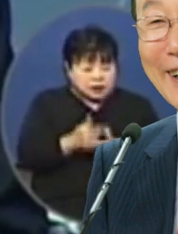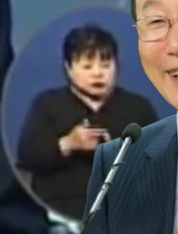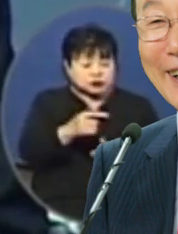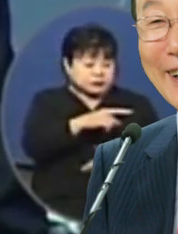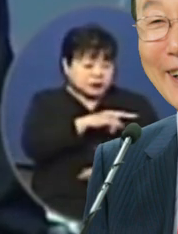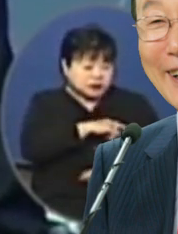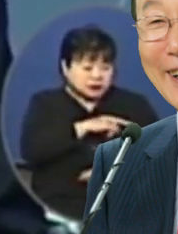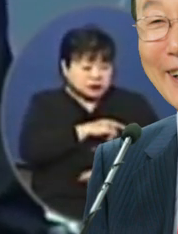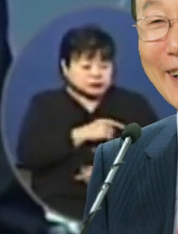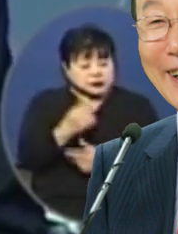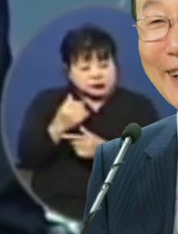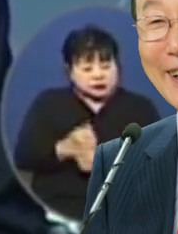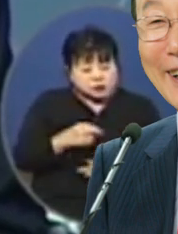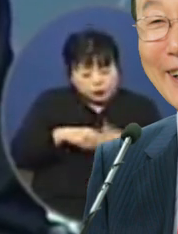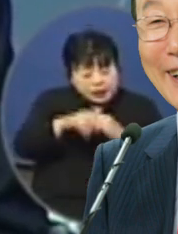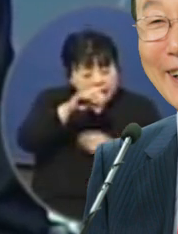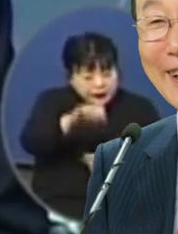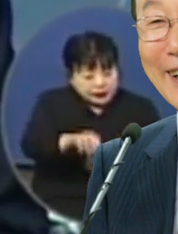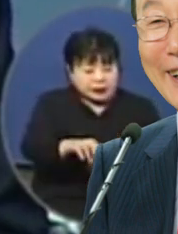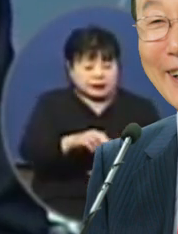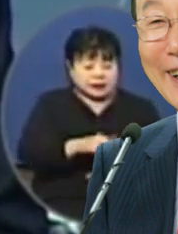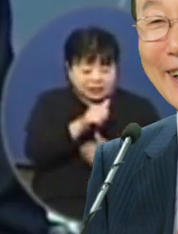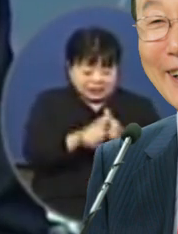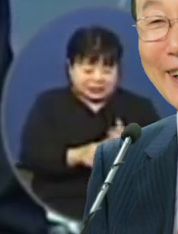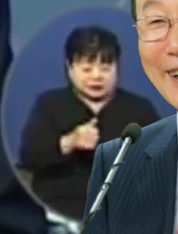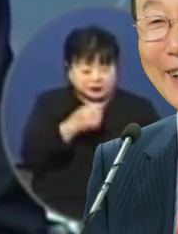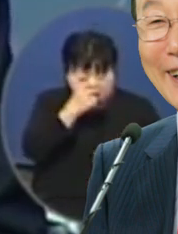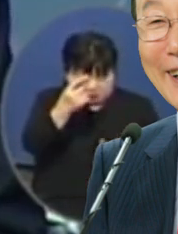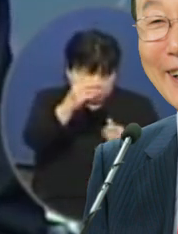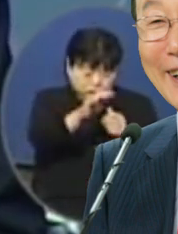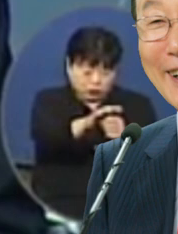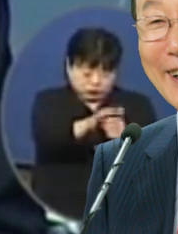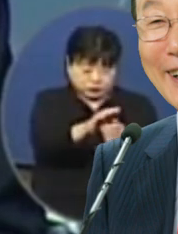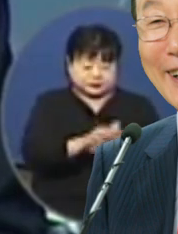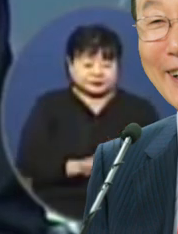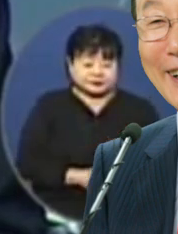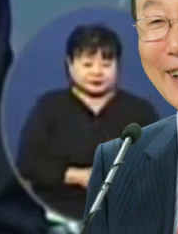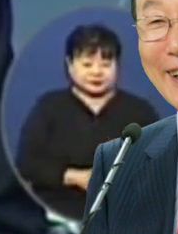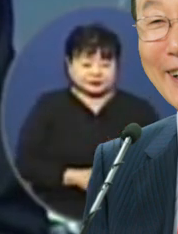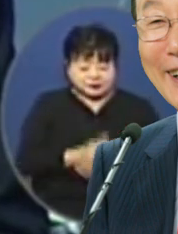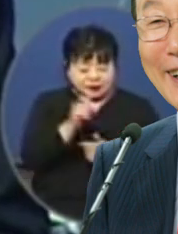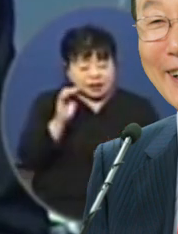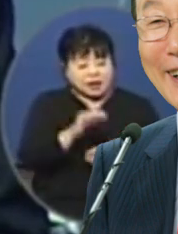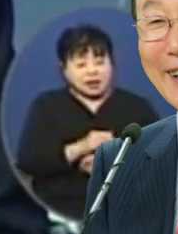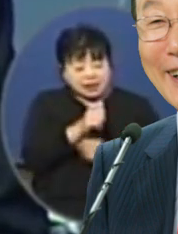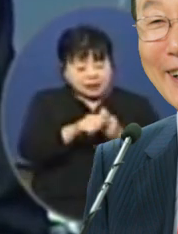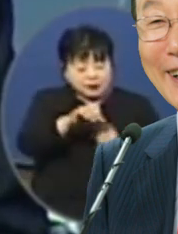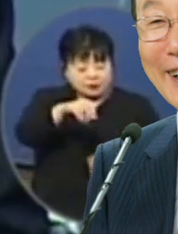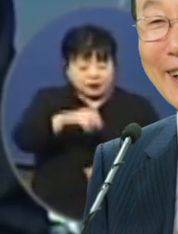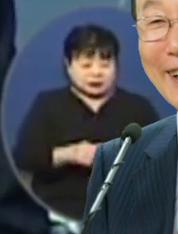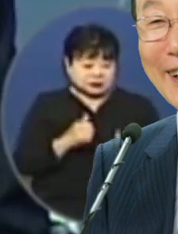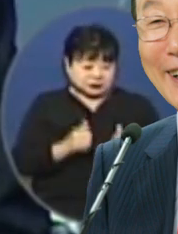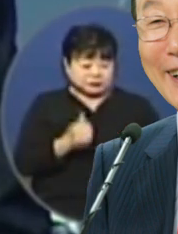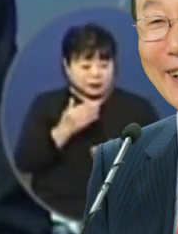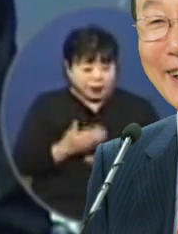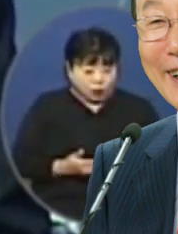이름에 의지하고 피하면 하나님이 지켜주시는 것입니다. 하나님 앞에서 심판을 받고